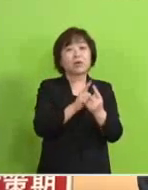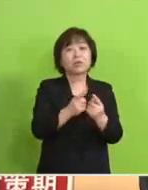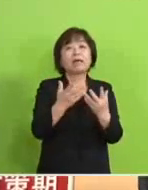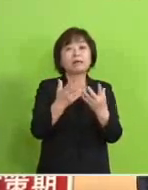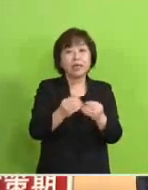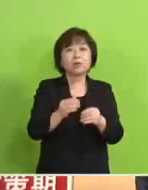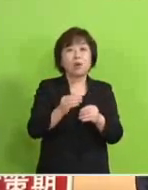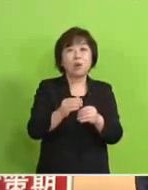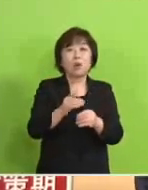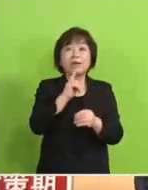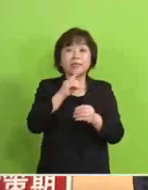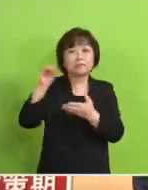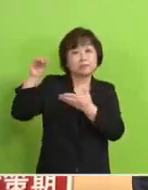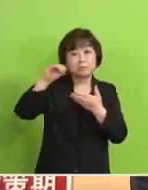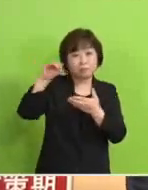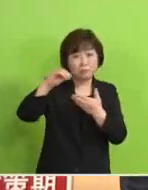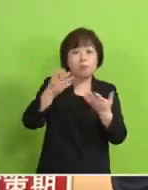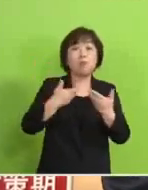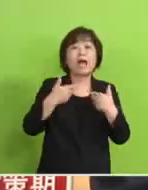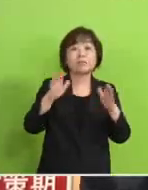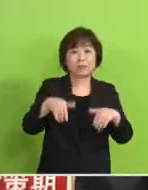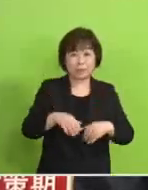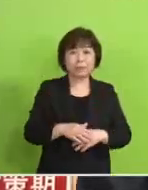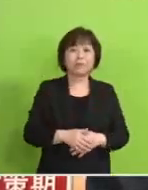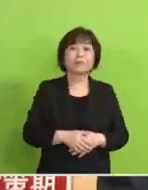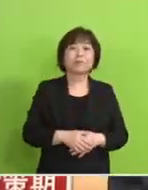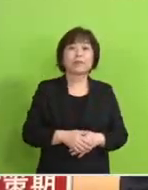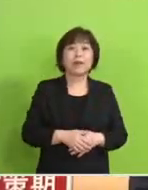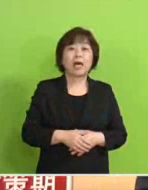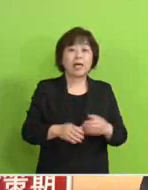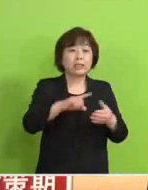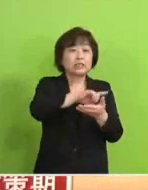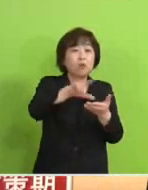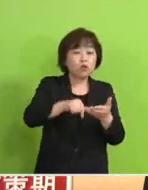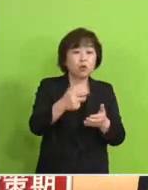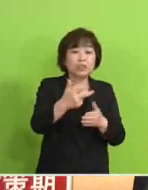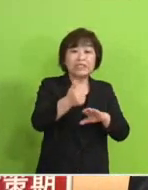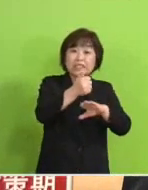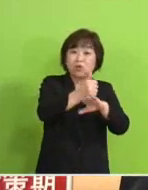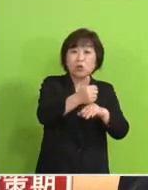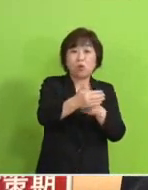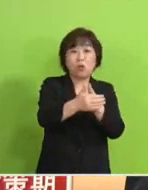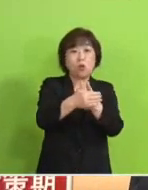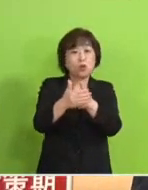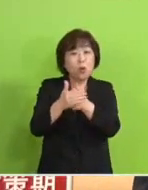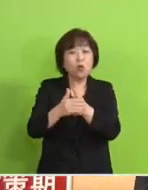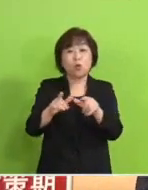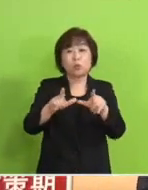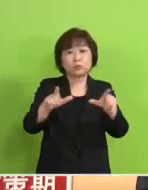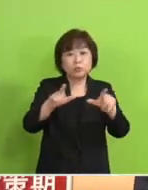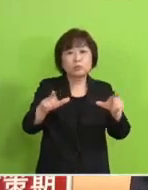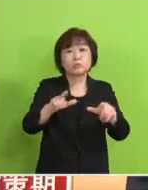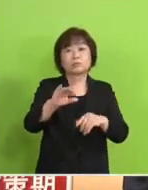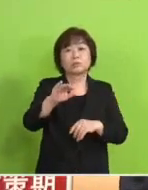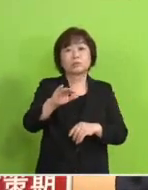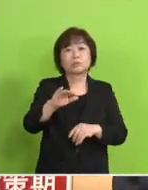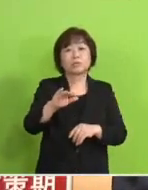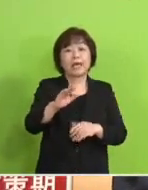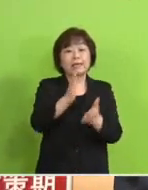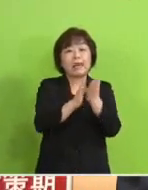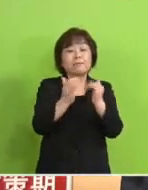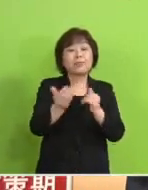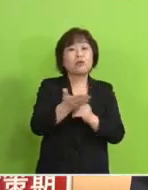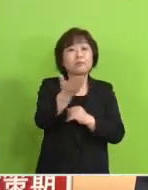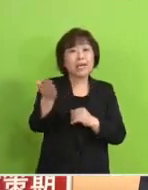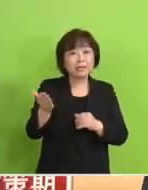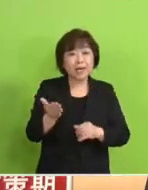だったとコメントも寄せていただきました。地元市長のご協力はもちろんのこと、県